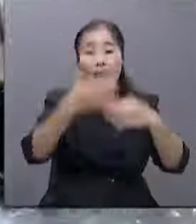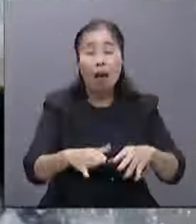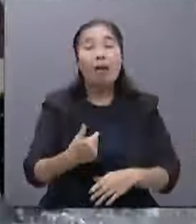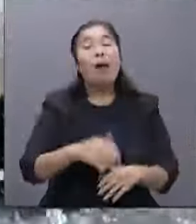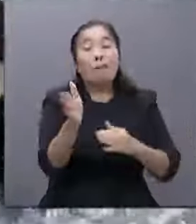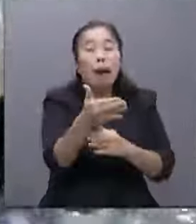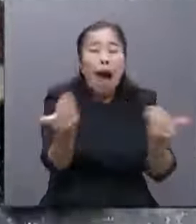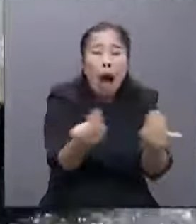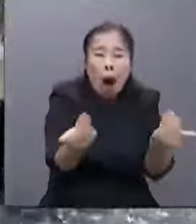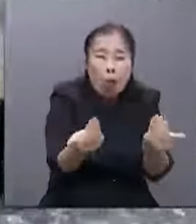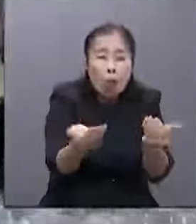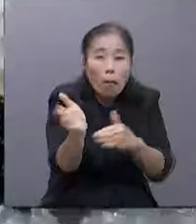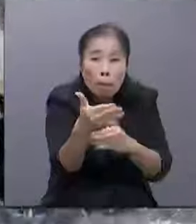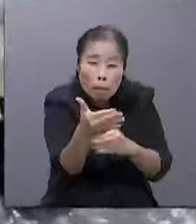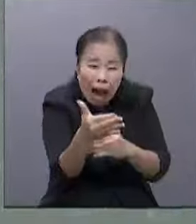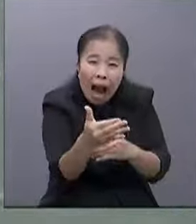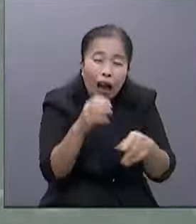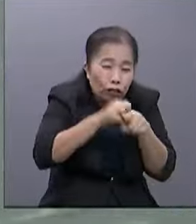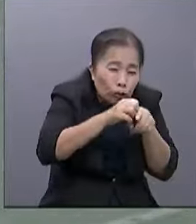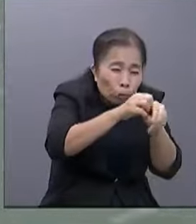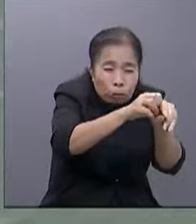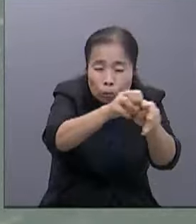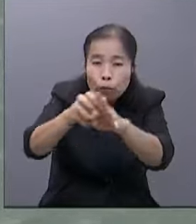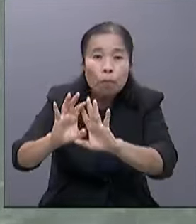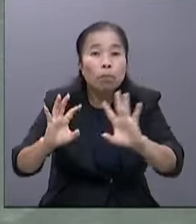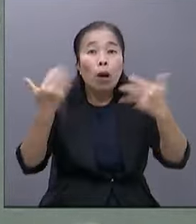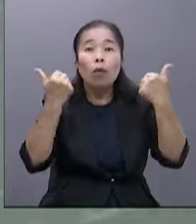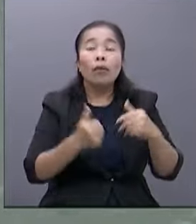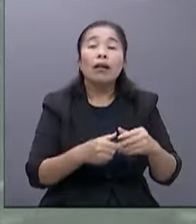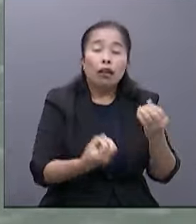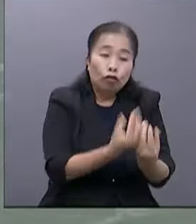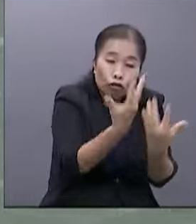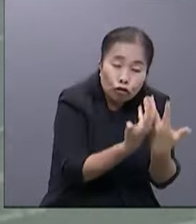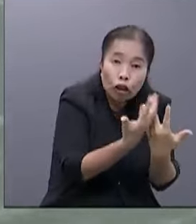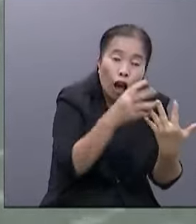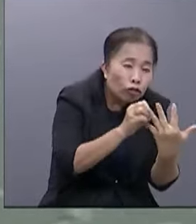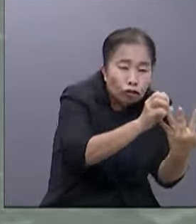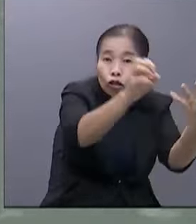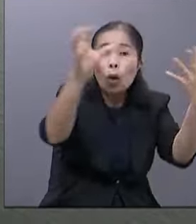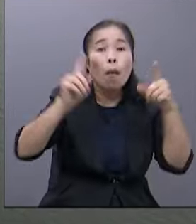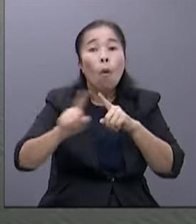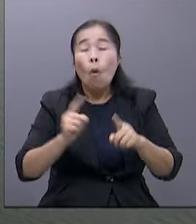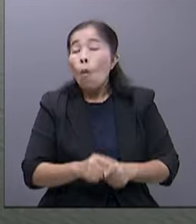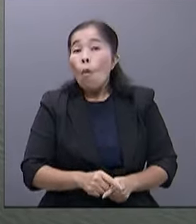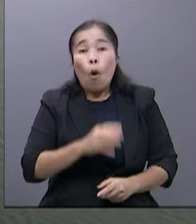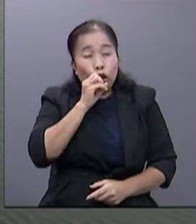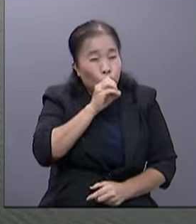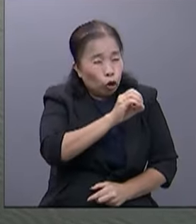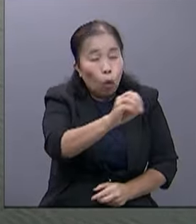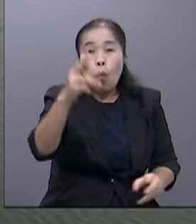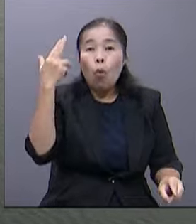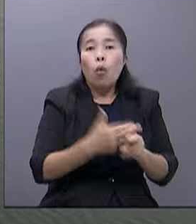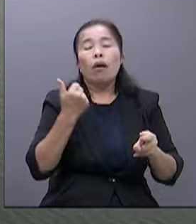ปลาที่เก่งมากนะคะกินไปตั้งแต่แพลงต้นพืชสัตว์น้ำตัวอ่อนทุกชนิดส่งผลกระทบโดยตร